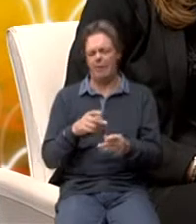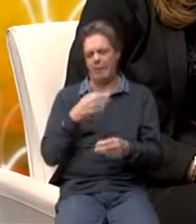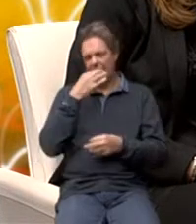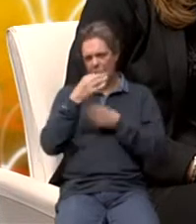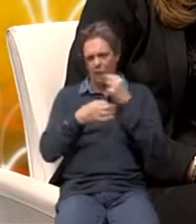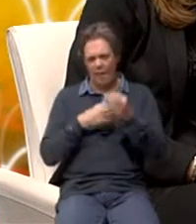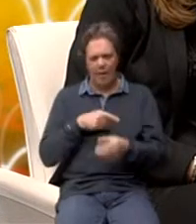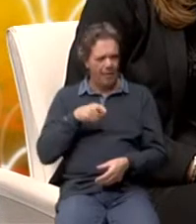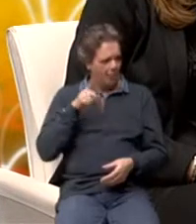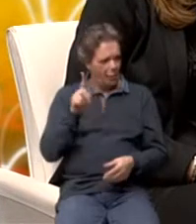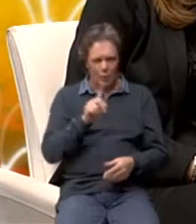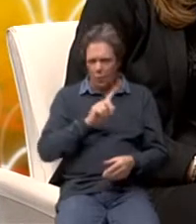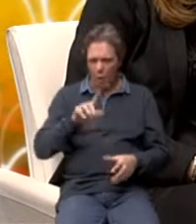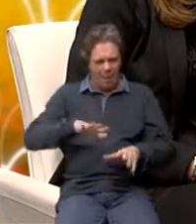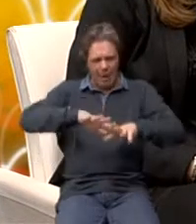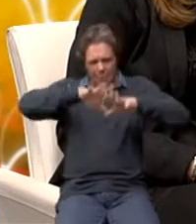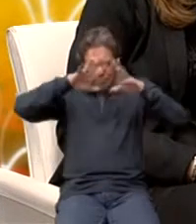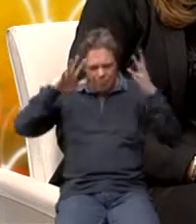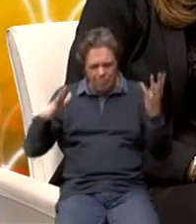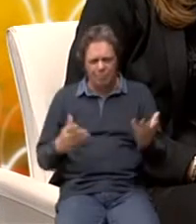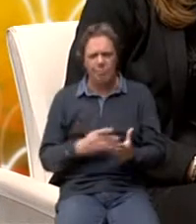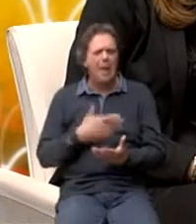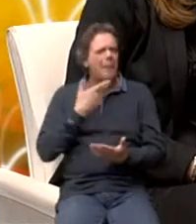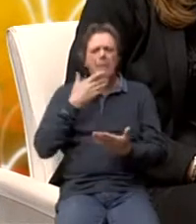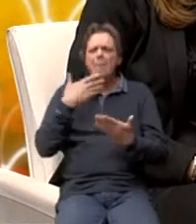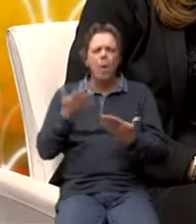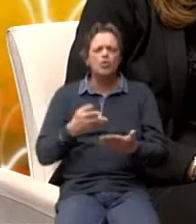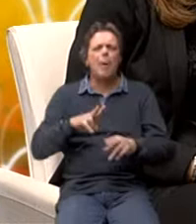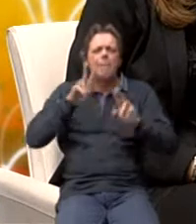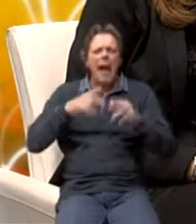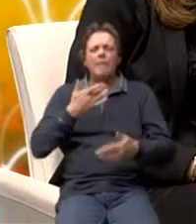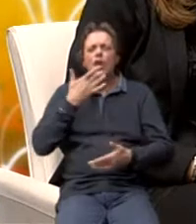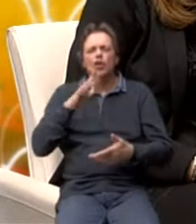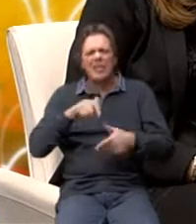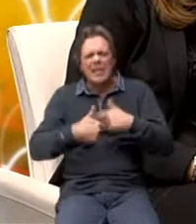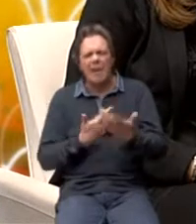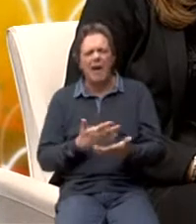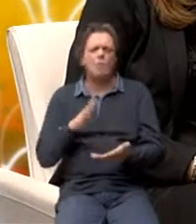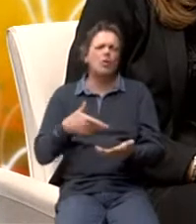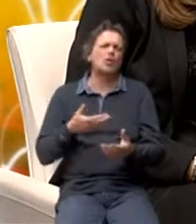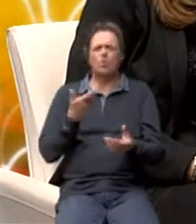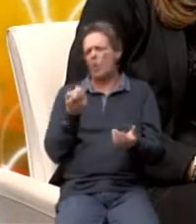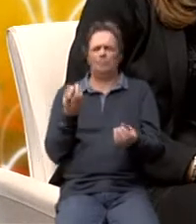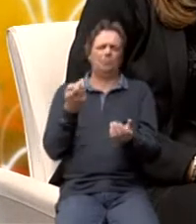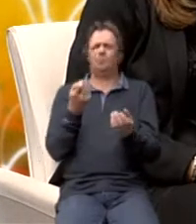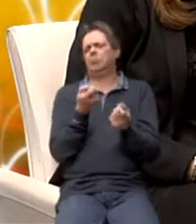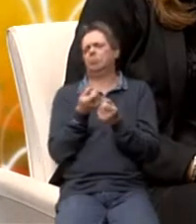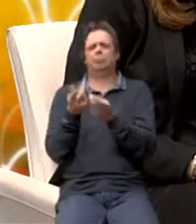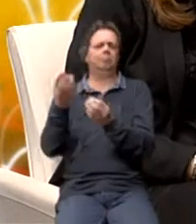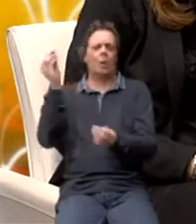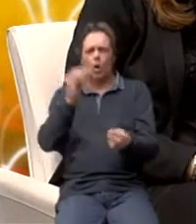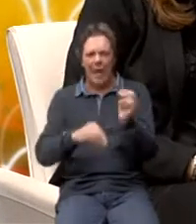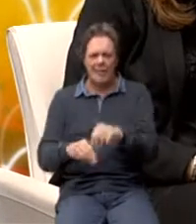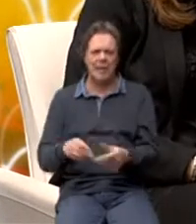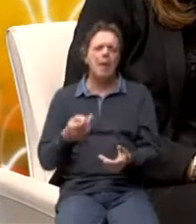postoje egzaktni čimbenici, štetne tvari. Možda su to policiklički aromatski ugljikovodici. Možda su